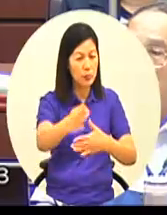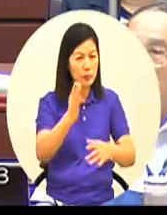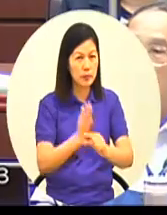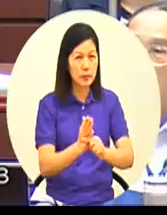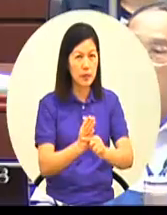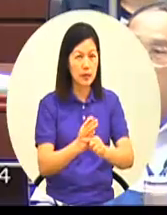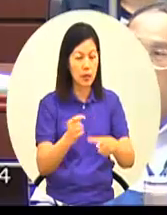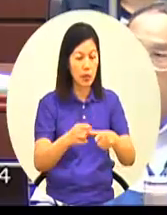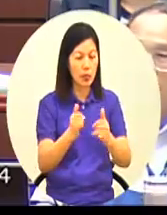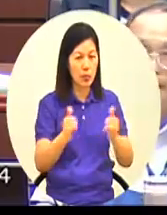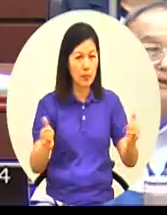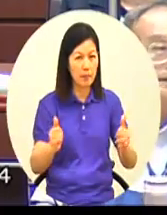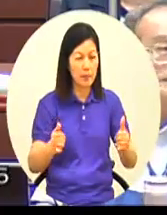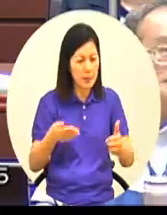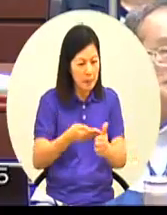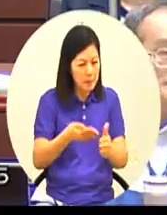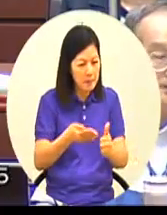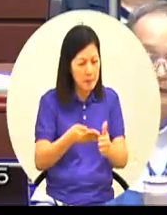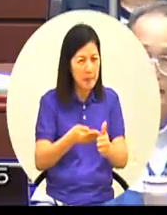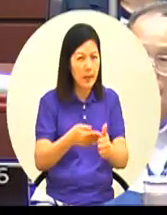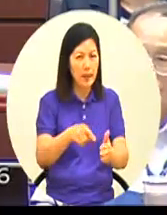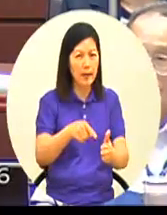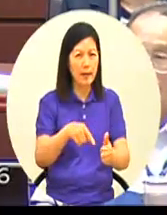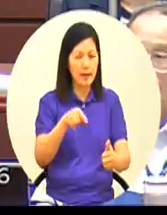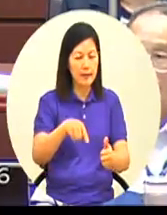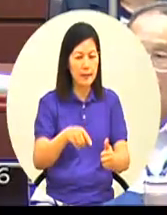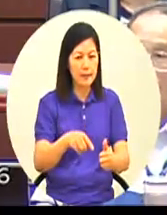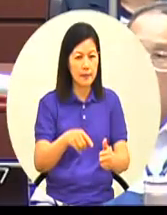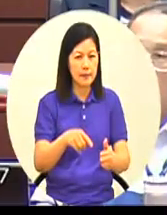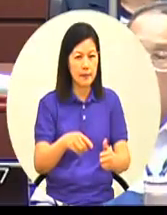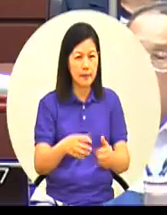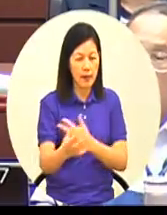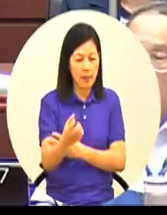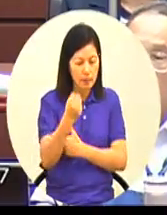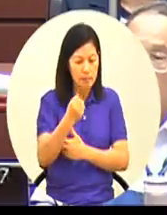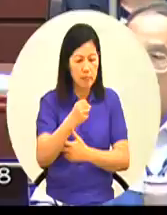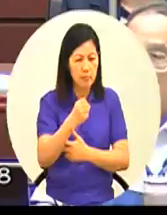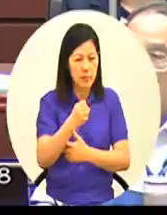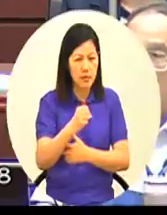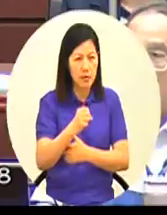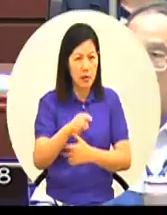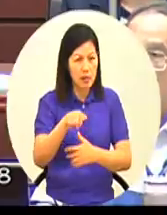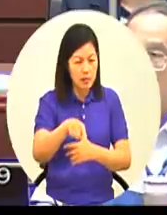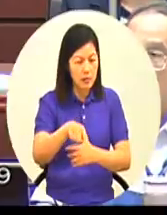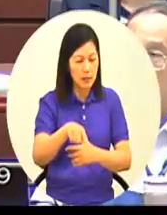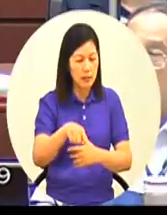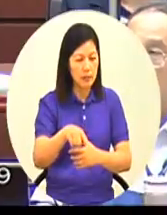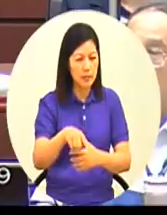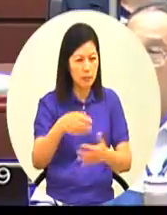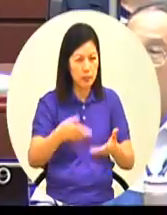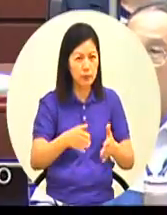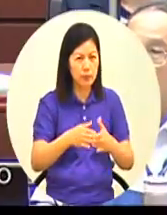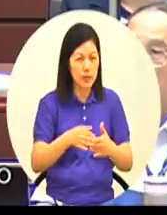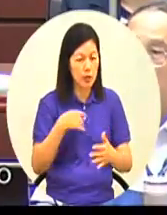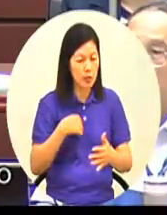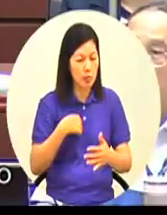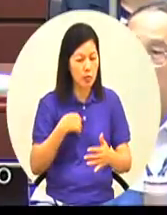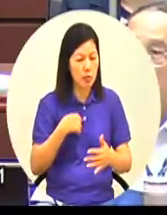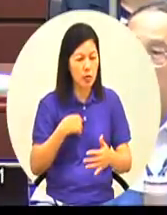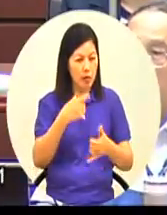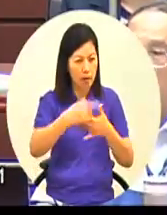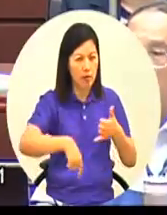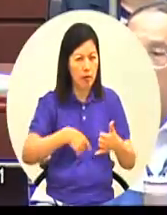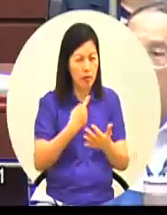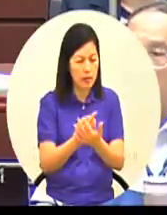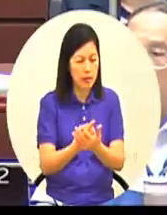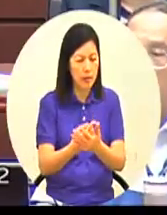公民的培力那才重要，那个 empowerment 才重要。那我自己本身也参加过很多这样的说明